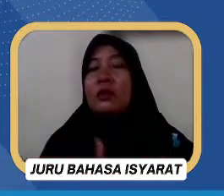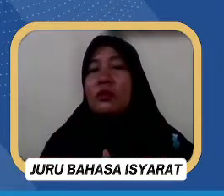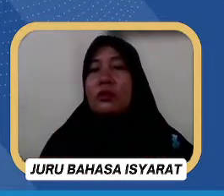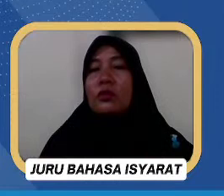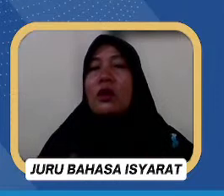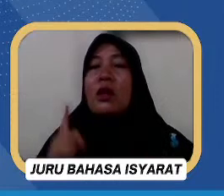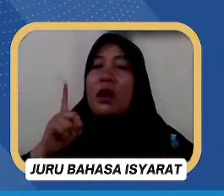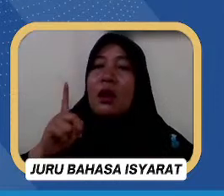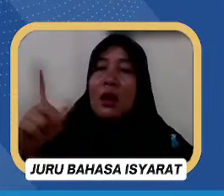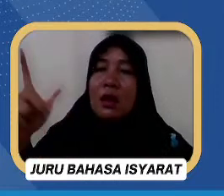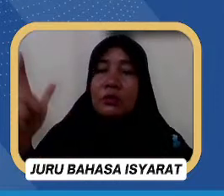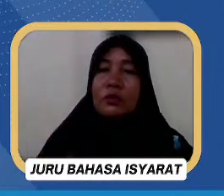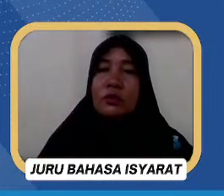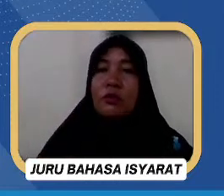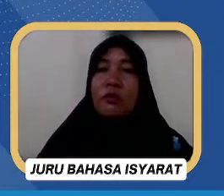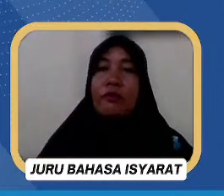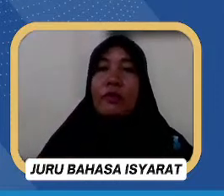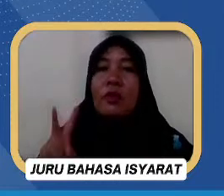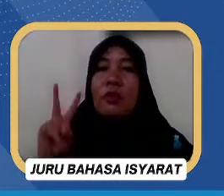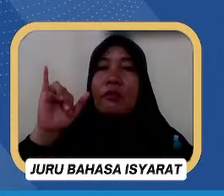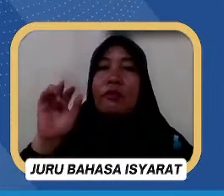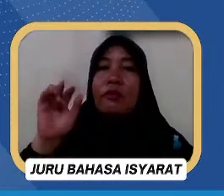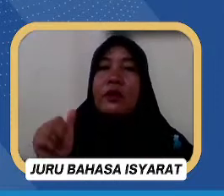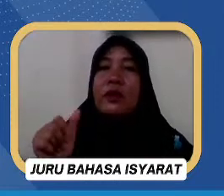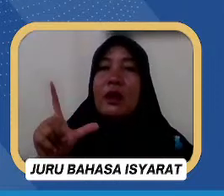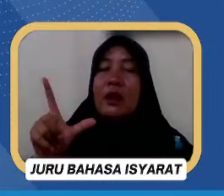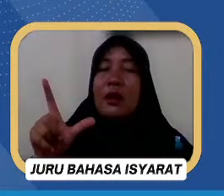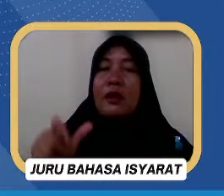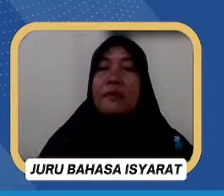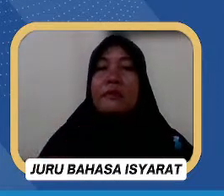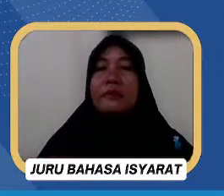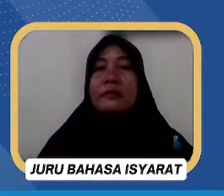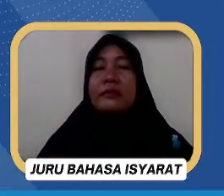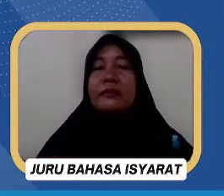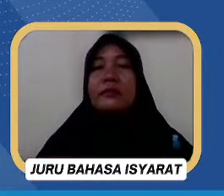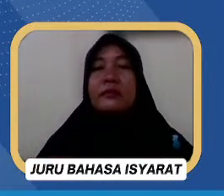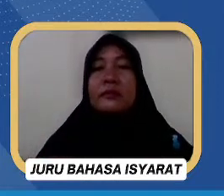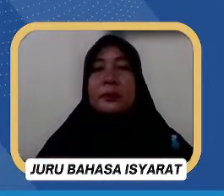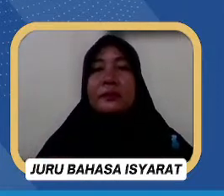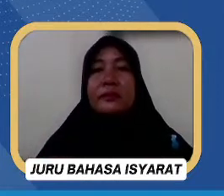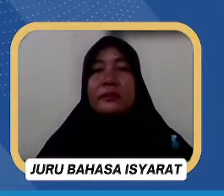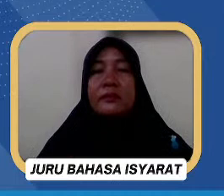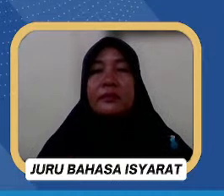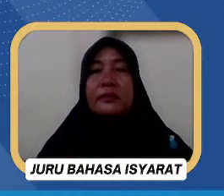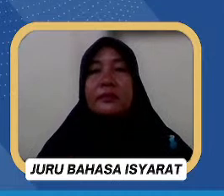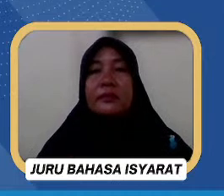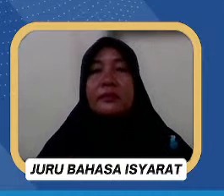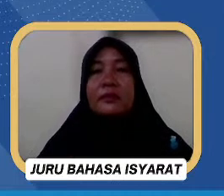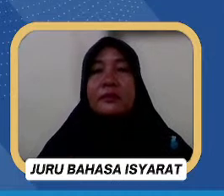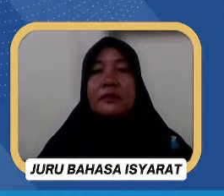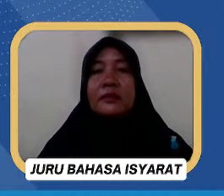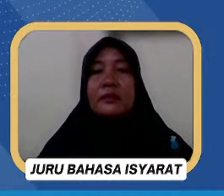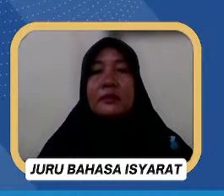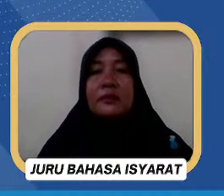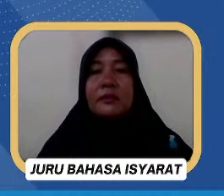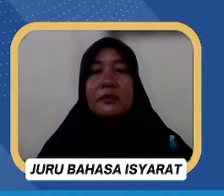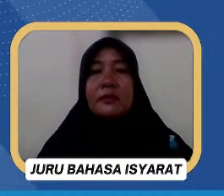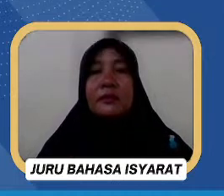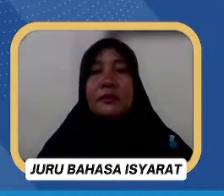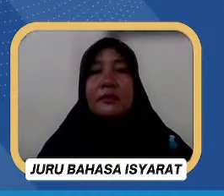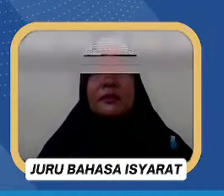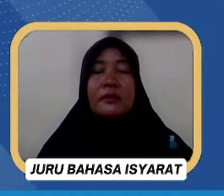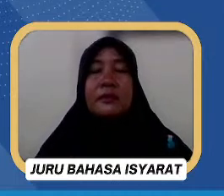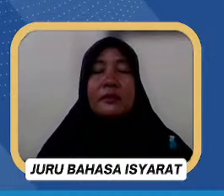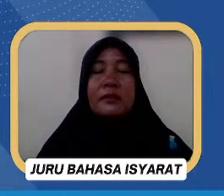semasif viralnya beritanya. Nah, ini penting ya, ini memang kenyataan secara psikologi kita memang lebih menyukai hal-hal yang